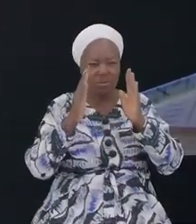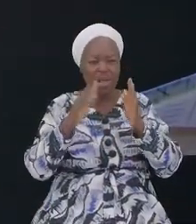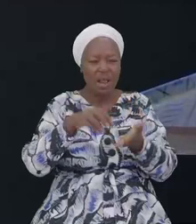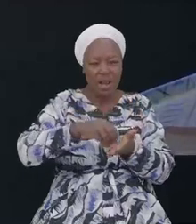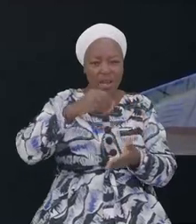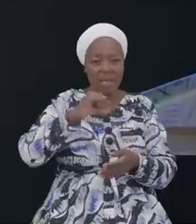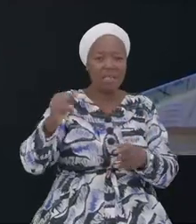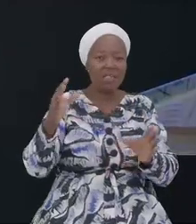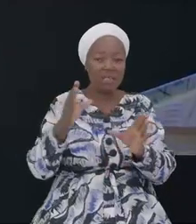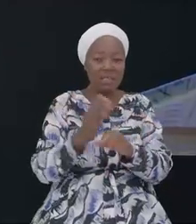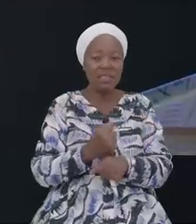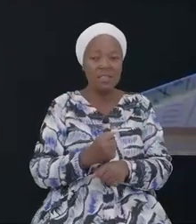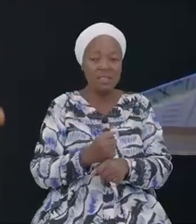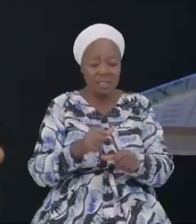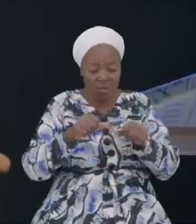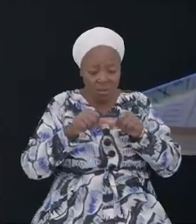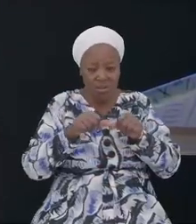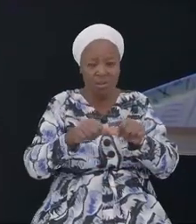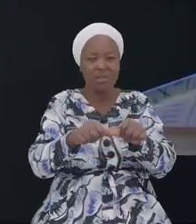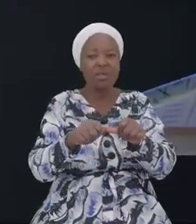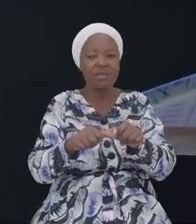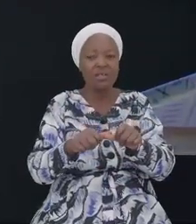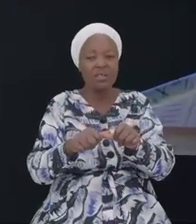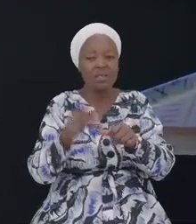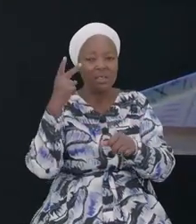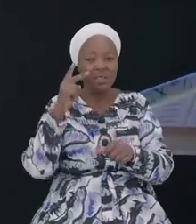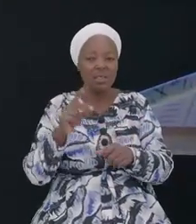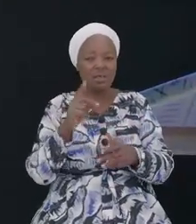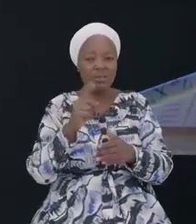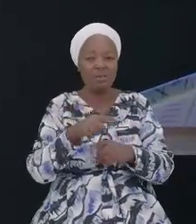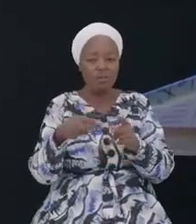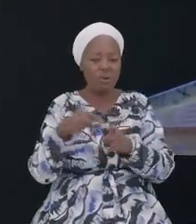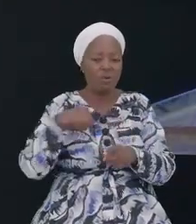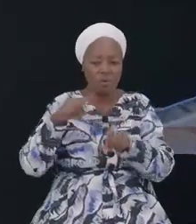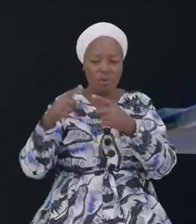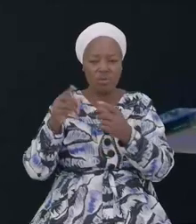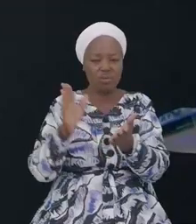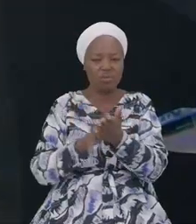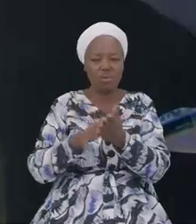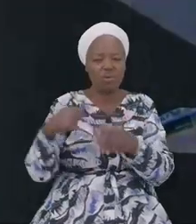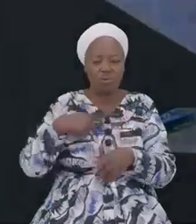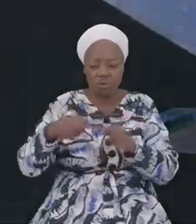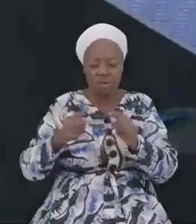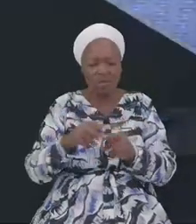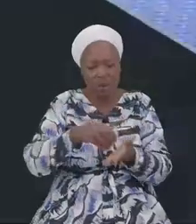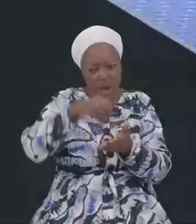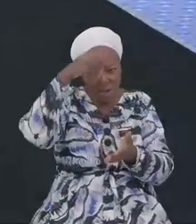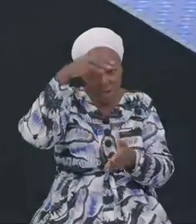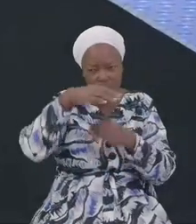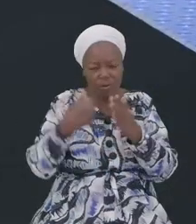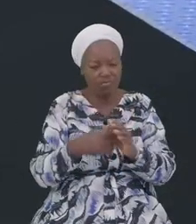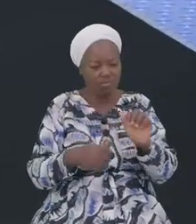l'apprentissage exige la persévérance. Vous voyez, lorsque nous allions à l'école, nous essayons d'apprendre